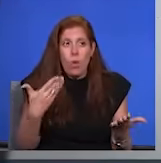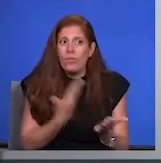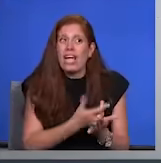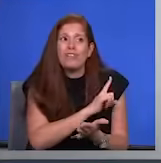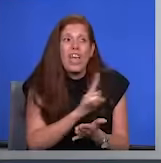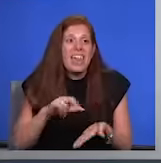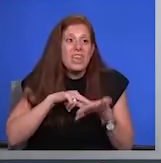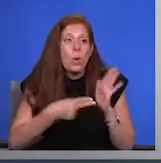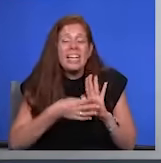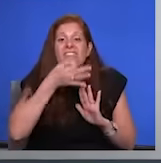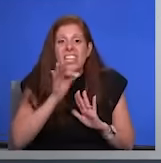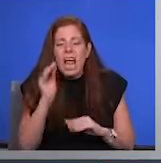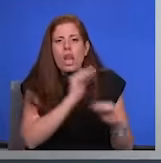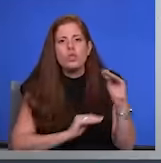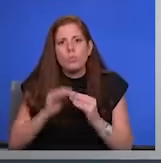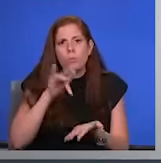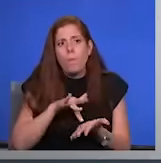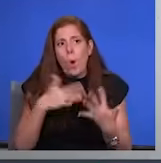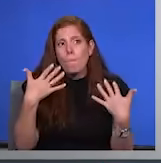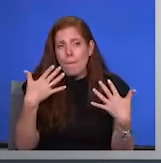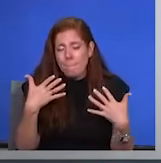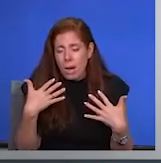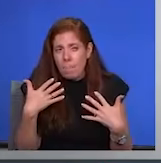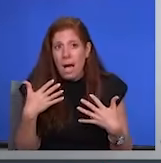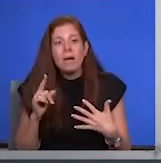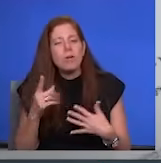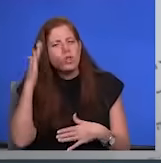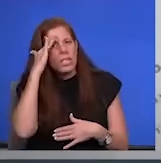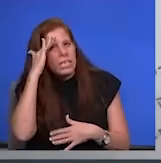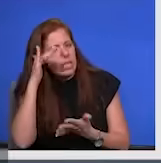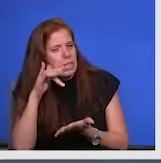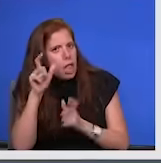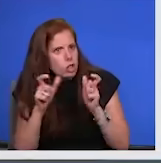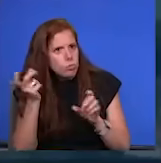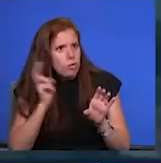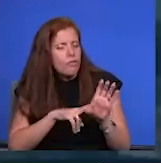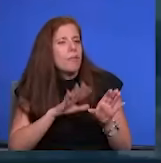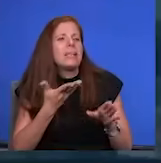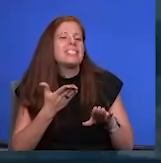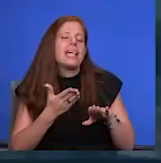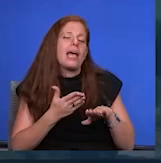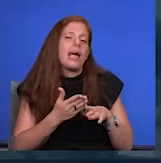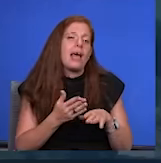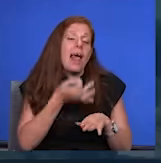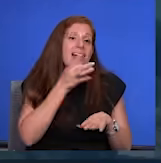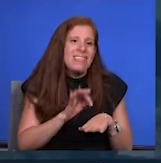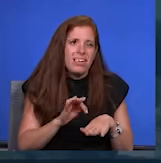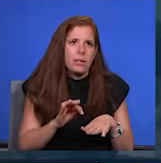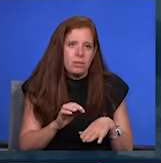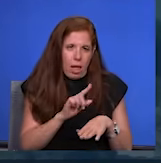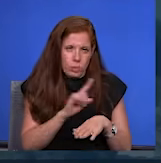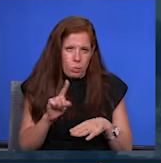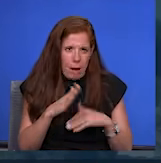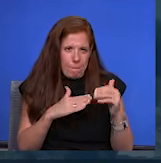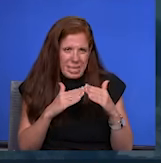המקום כפארק. מה שכן הטריד את המשתתפים הוא איך להכשיר את עבירות הבנייה. סגנו של ראש העיר יניב מרקוביץ',